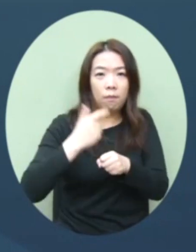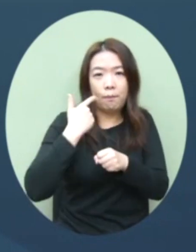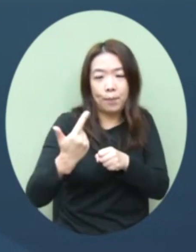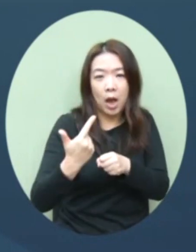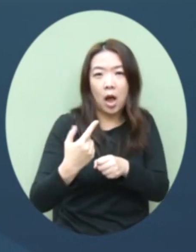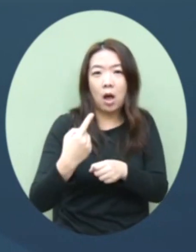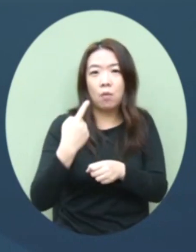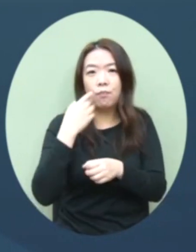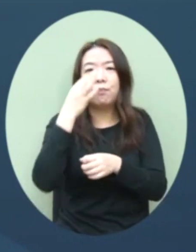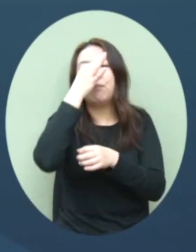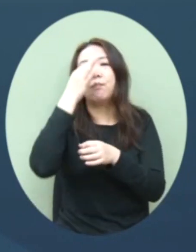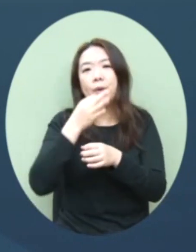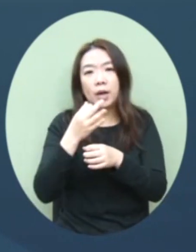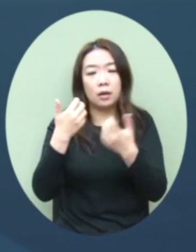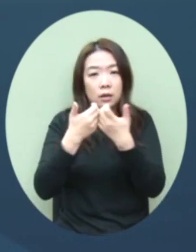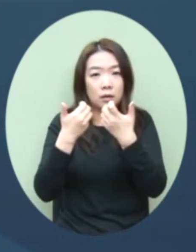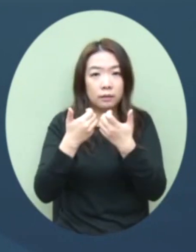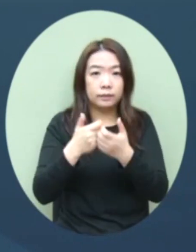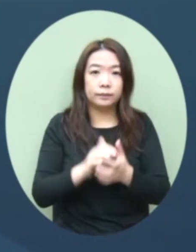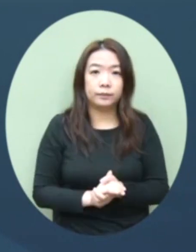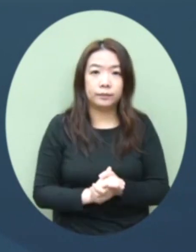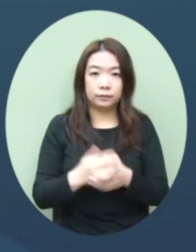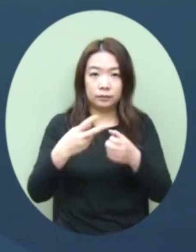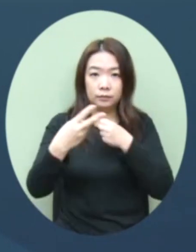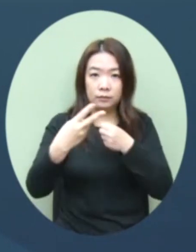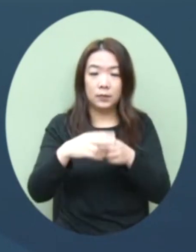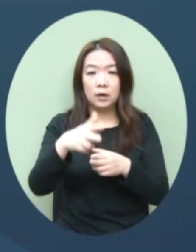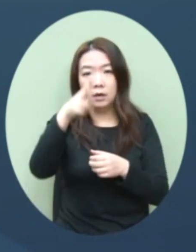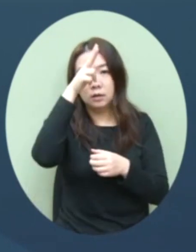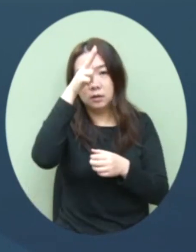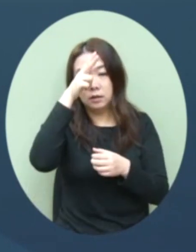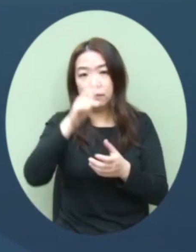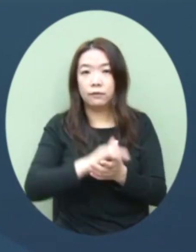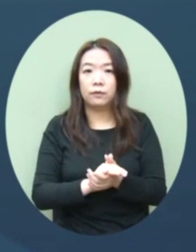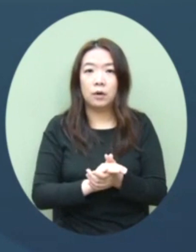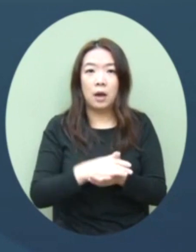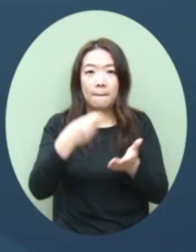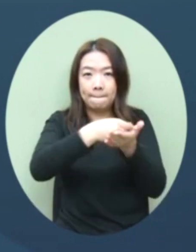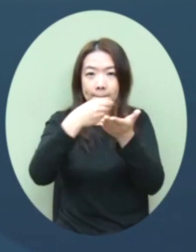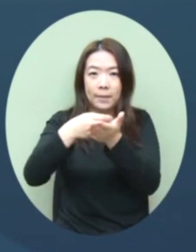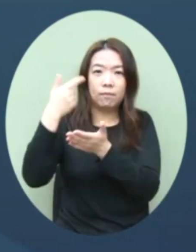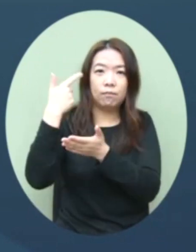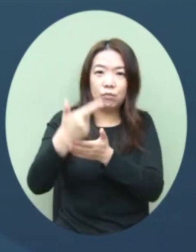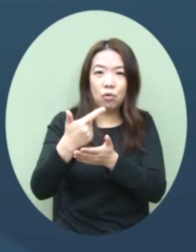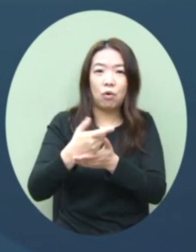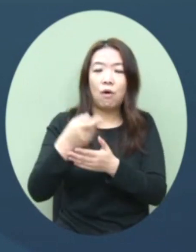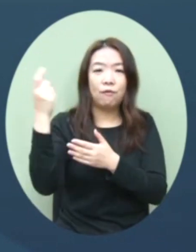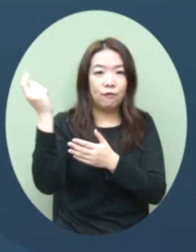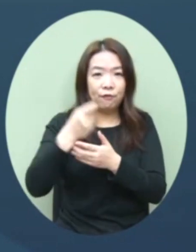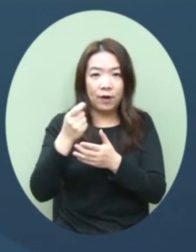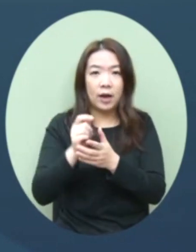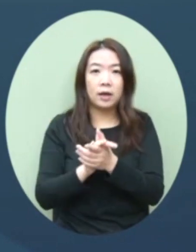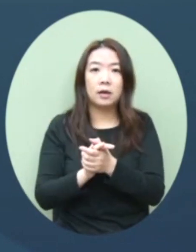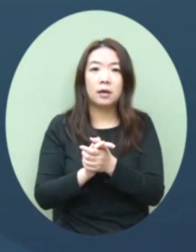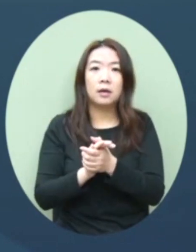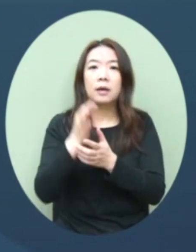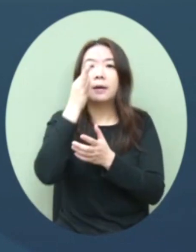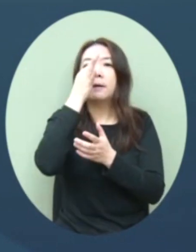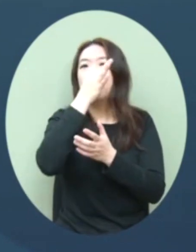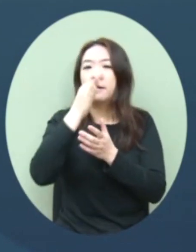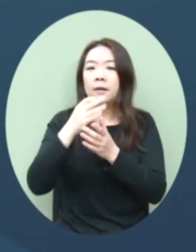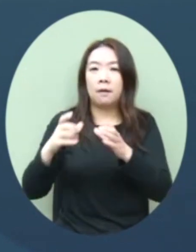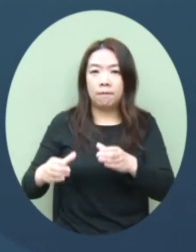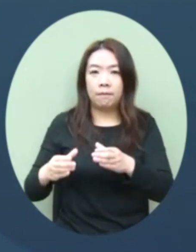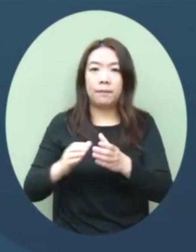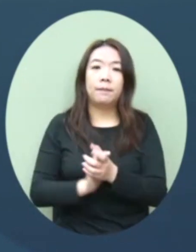酸检测量第二是政府大量去购买这些快速矿源的检测包